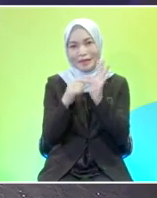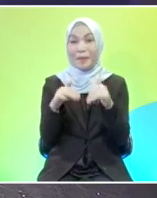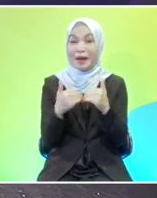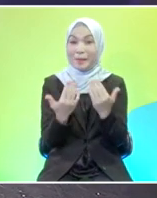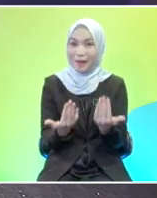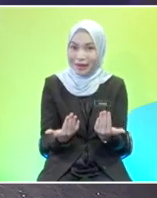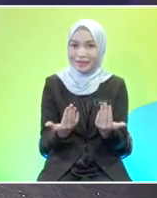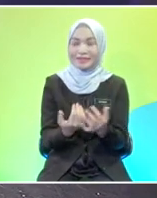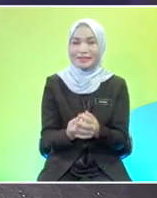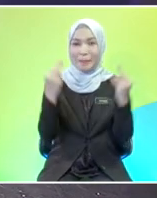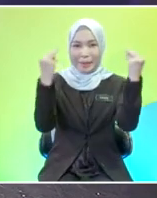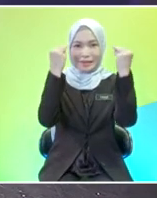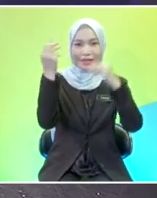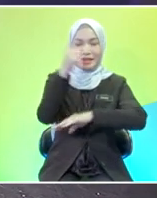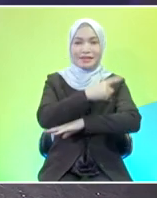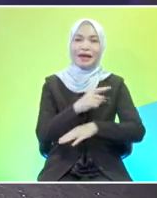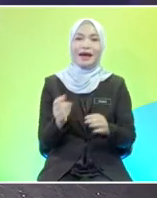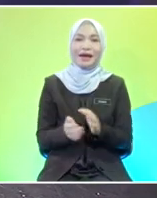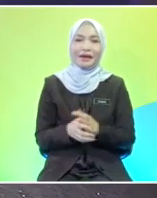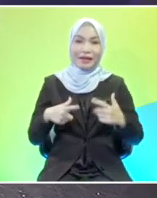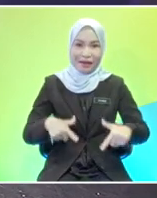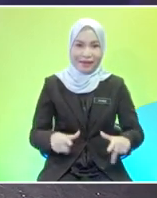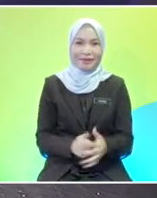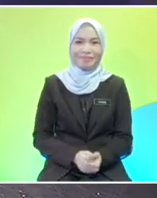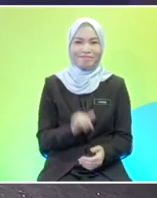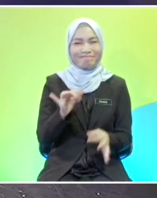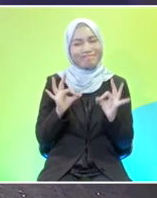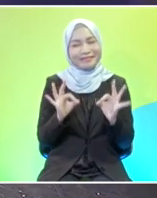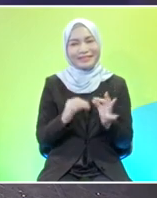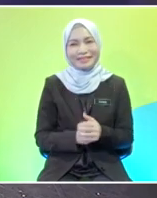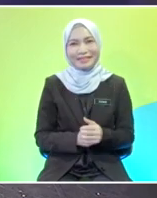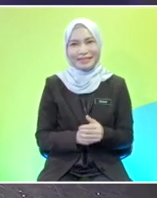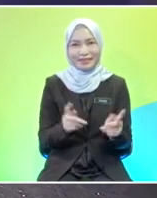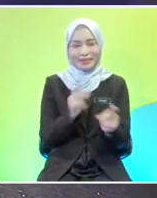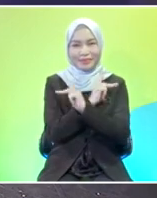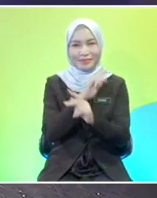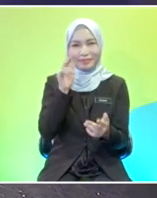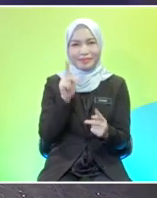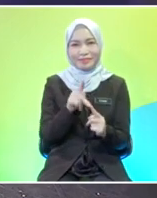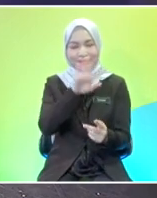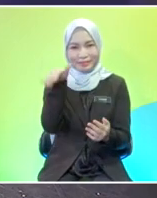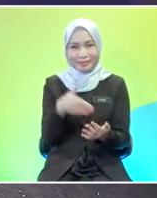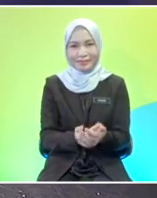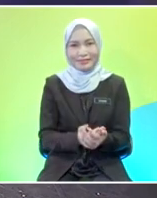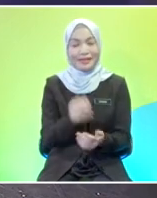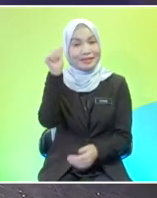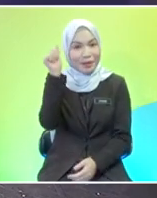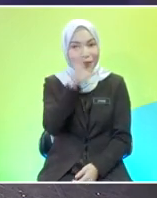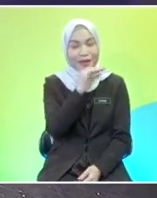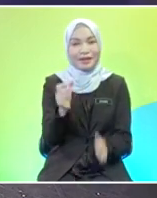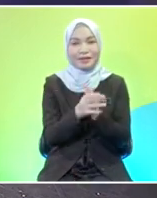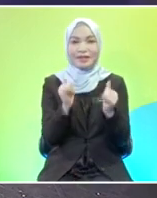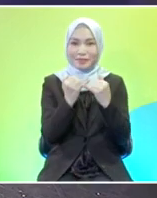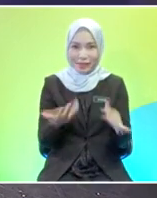dalam studio ini juga terima kasih kepada anda semua keren yang menonton sehingga kita berjumpa lagi ya semua Assalamualaikum dan salam sejahtera